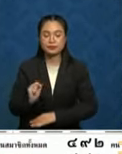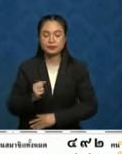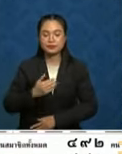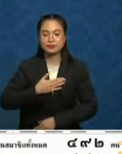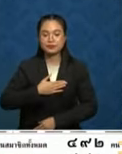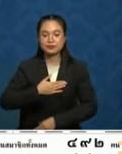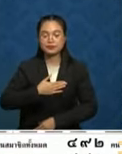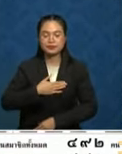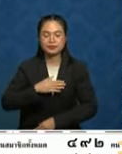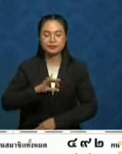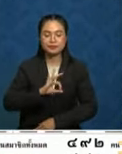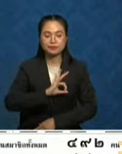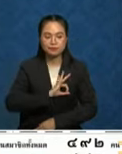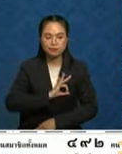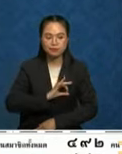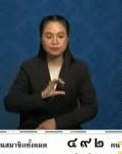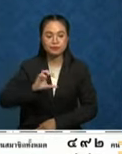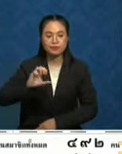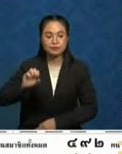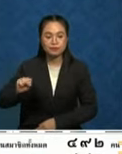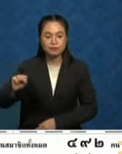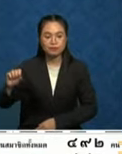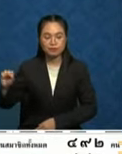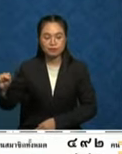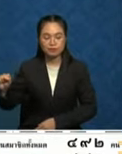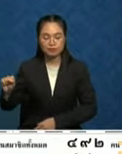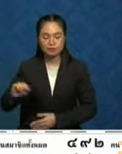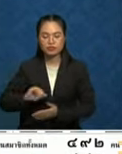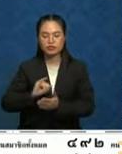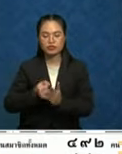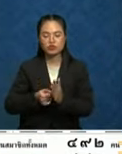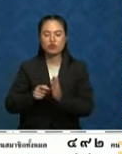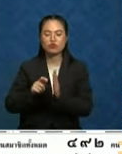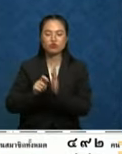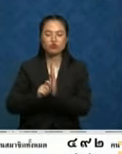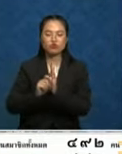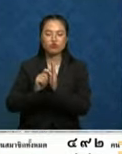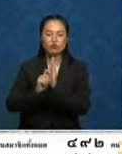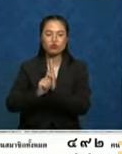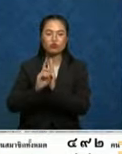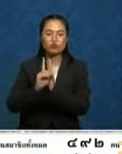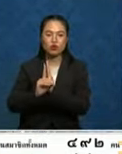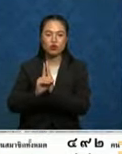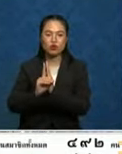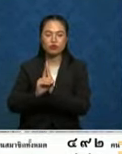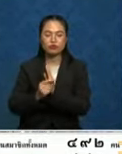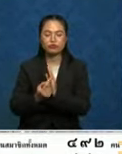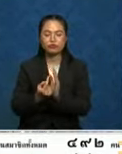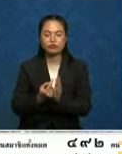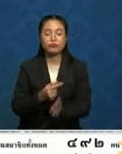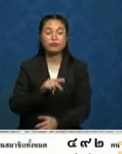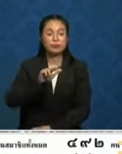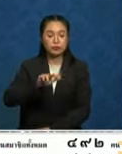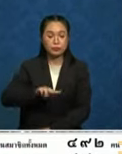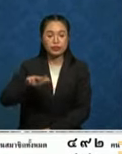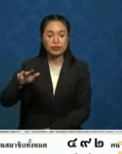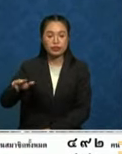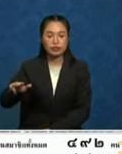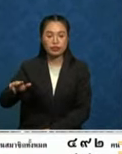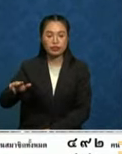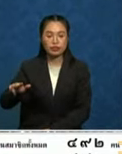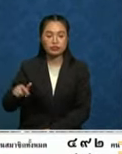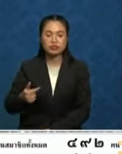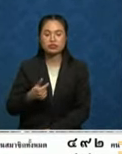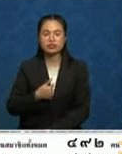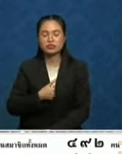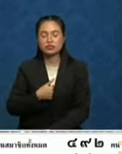ขาวขำสมาชิกสภาผู้แทนราษฎรจังหวัดอุดรธานีพรรคเพื่อไทยท่านประธานคะดิฉัน